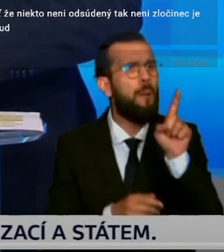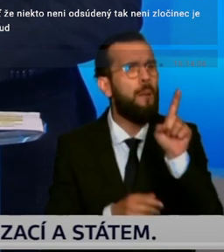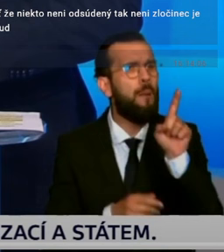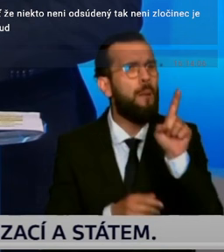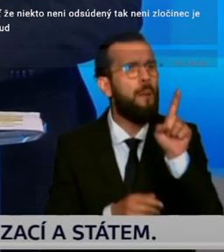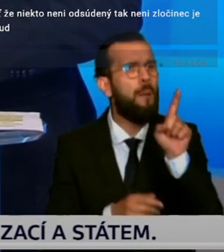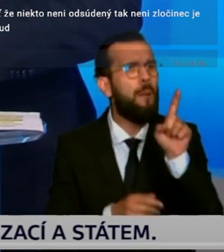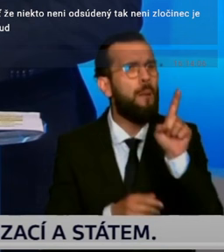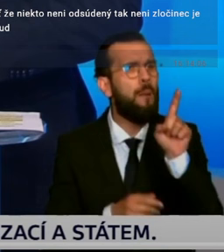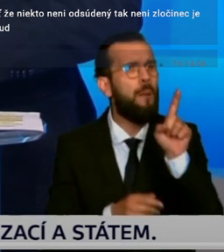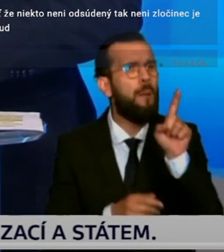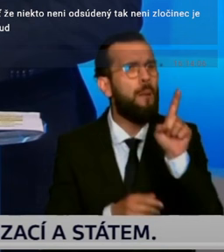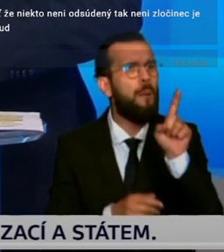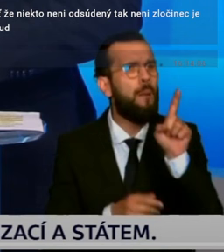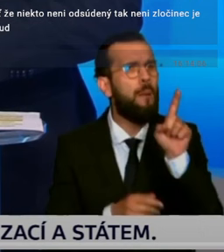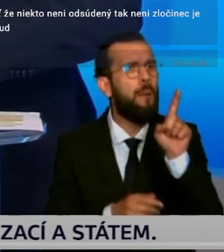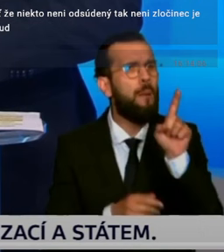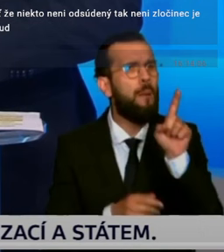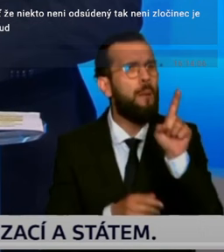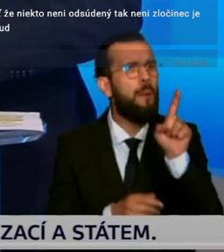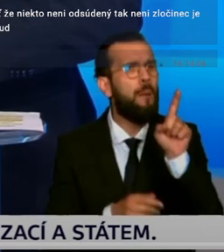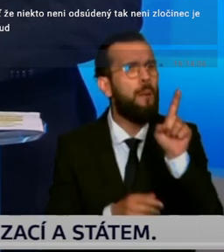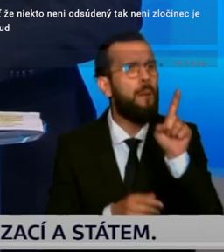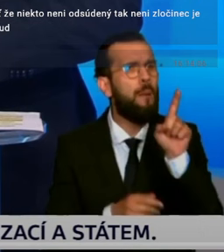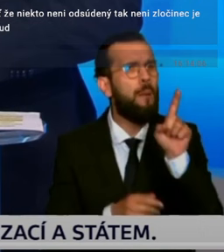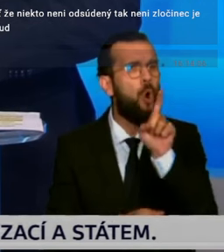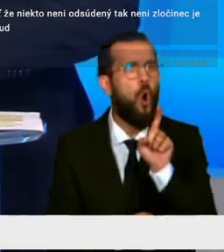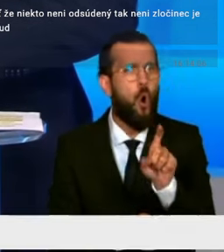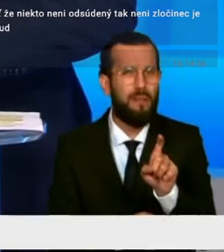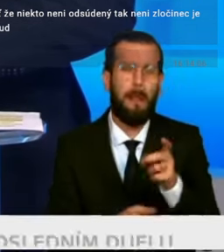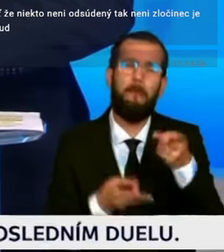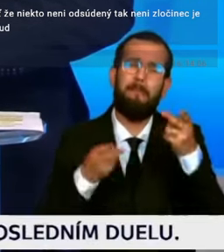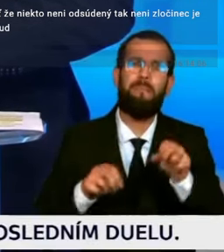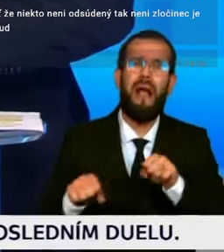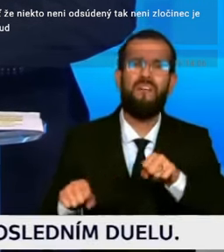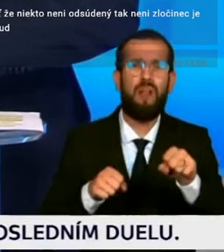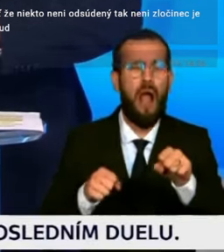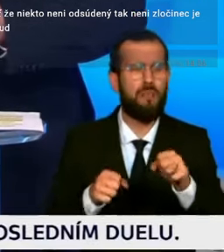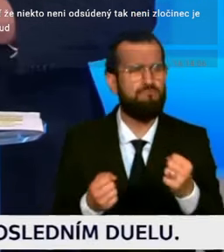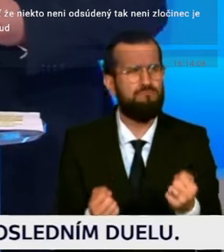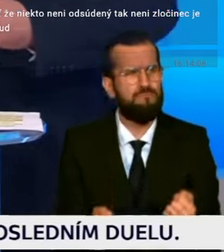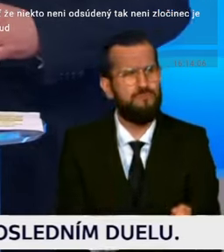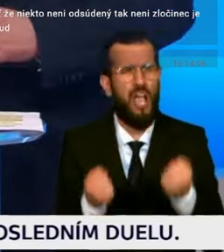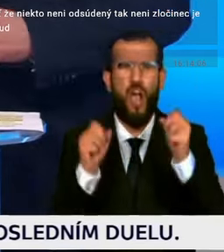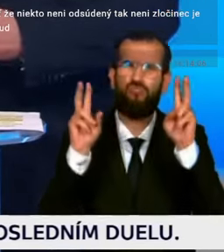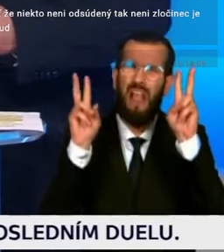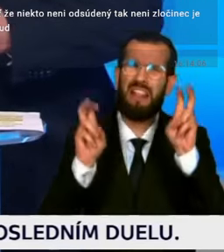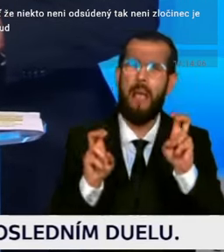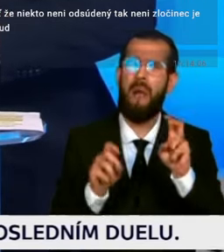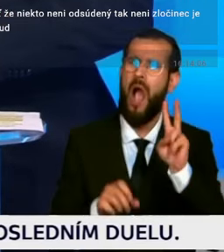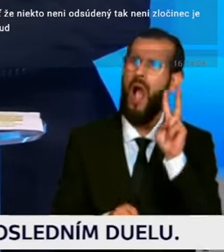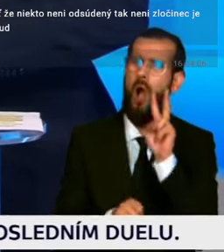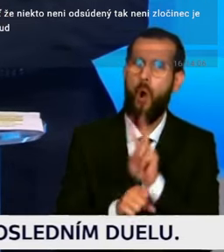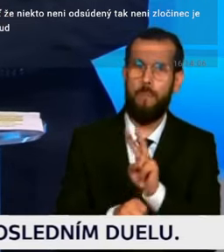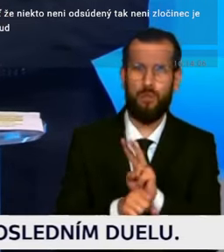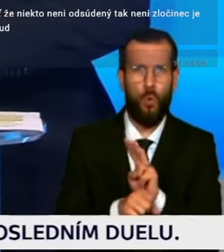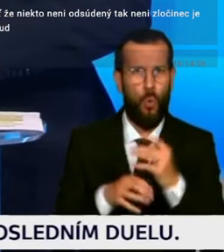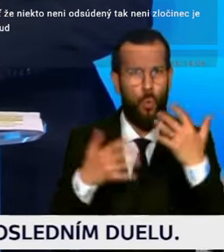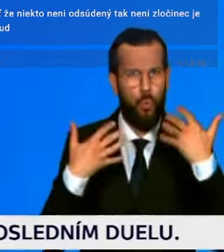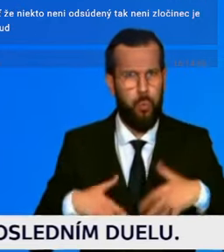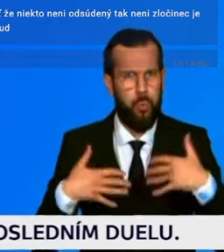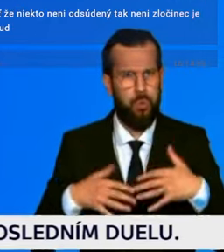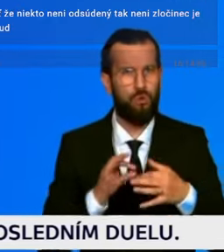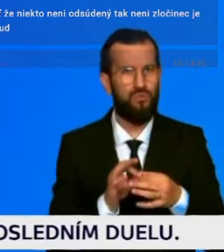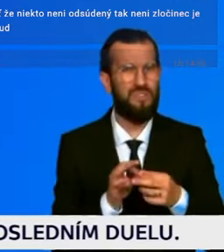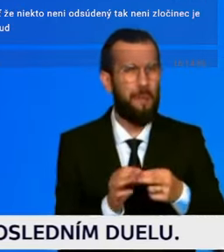eh k klasickému likvidovaní živnostníkov prišla s nejakými veľmi ťažkými opatreniami ktoré by jej v podstate poškodzovali